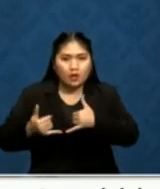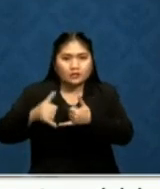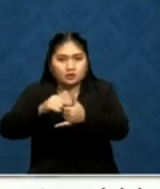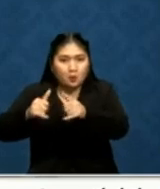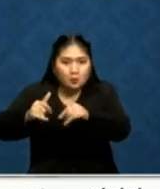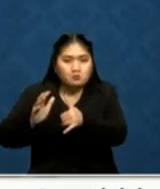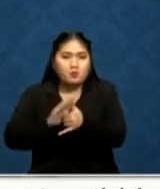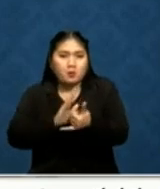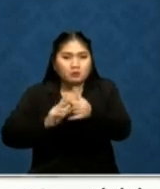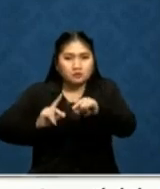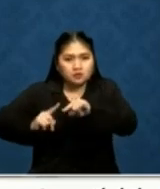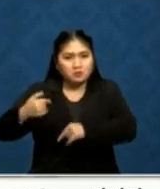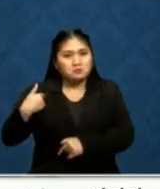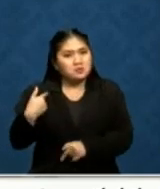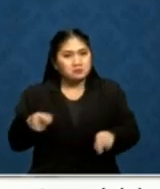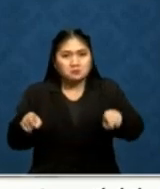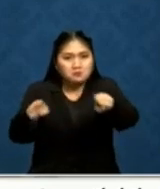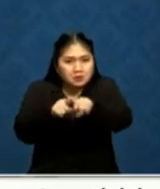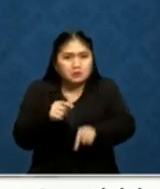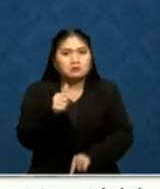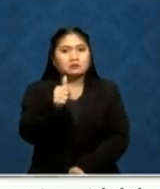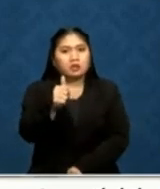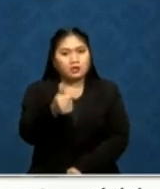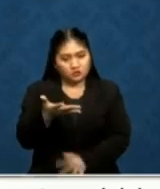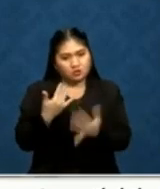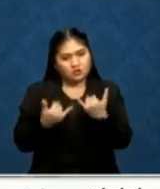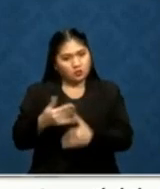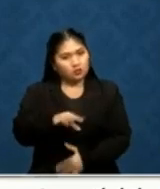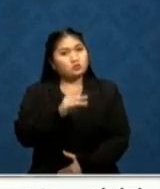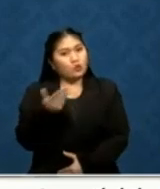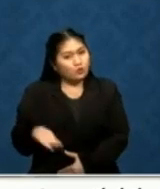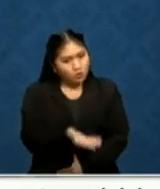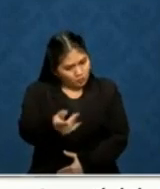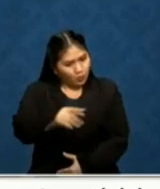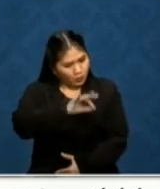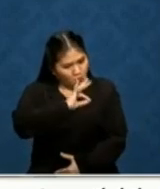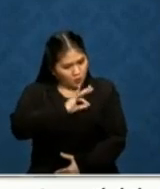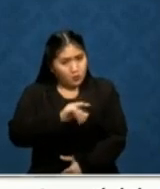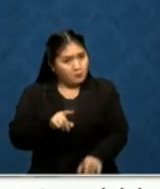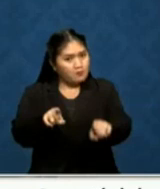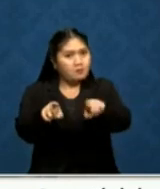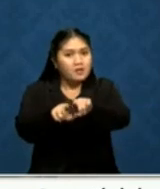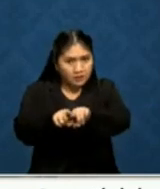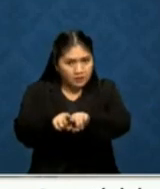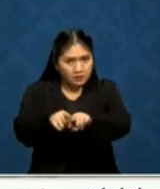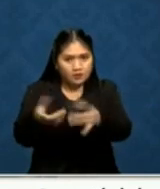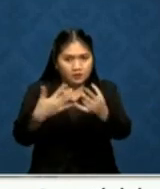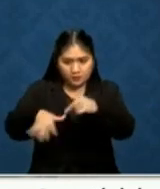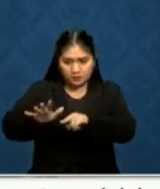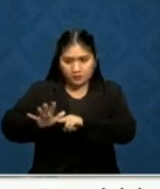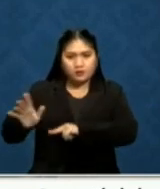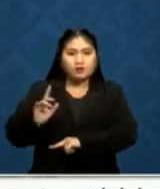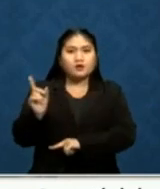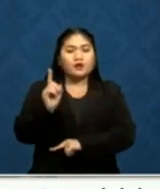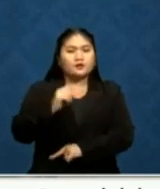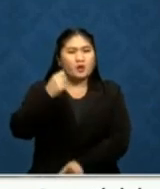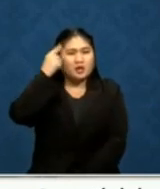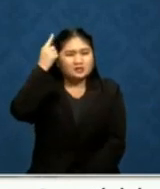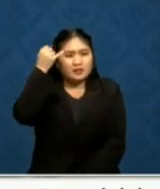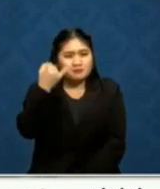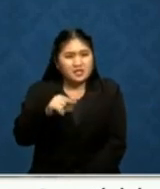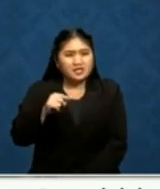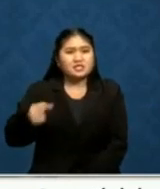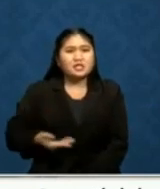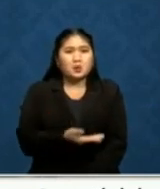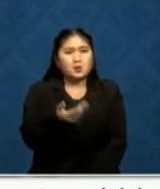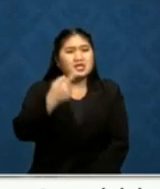นั้นเรื่องนี้เป็นเรื่องที่ทุกคนต้องมีความรู้สึกร่วมกันค่ะประการที่5ค่ะความเข้าใจผิดที่หลายค